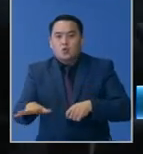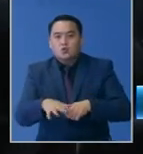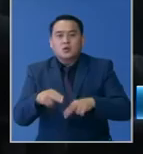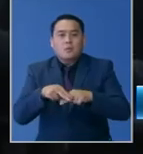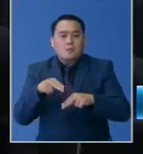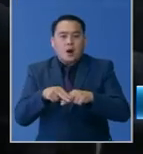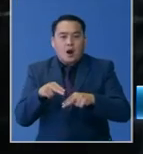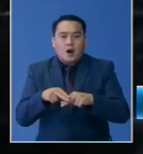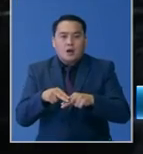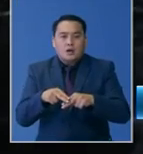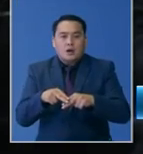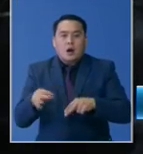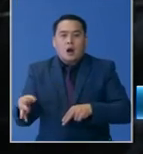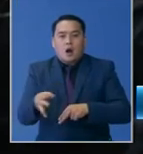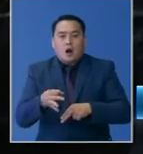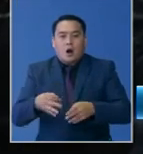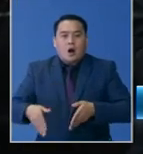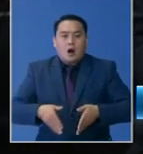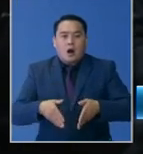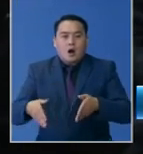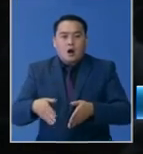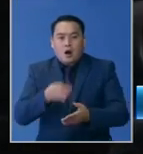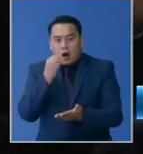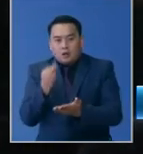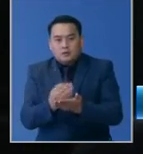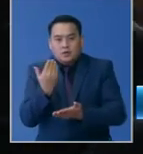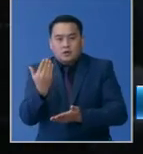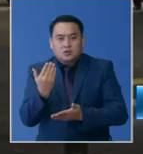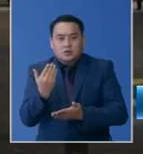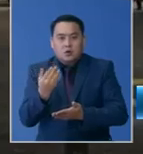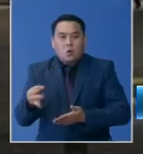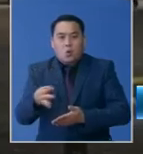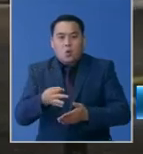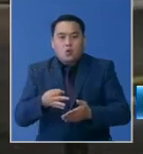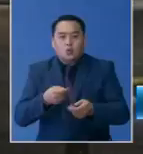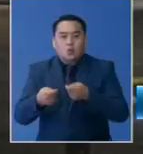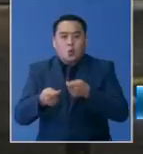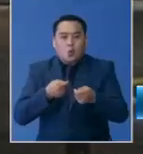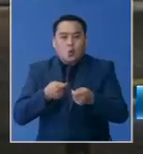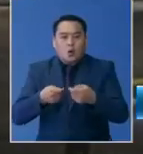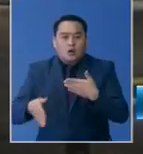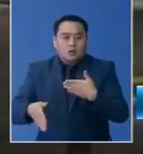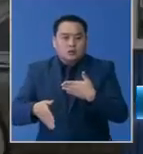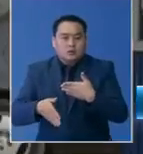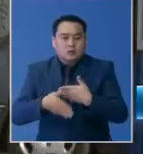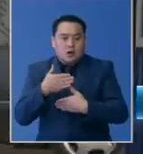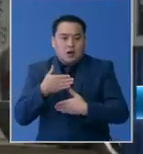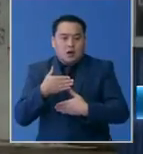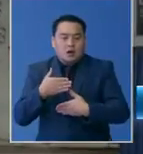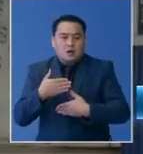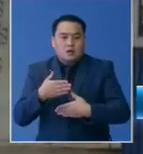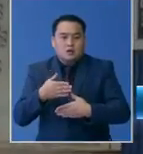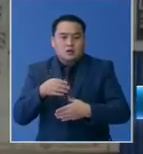полиция қызметкерлері мен аудандық автожол мекемесінің жауаптылары да облыстан келген басшылар алдында заңсыздықтарды